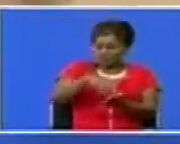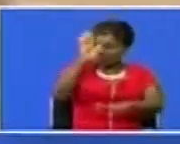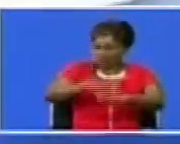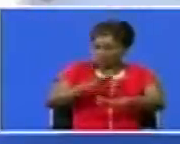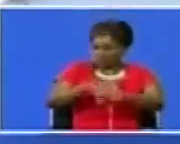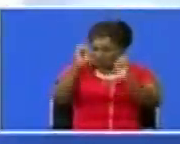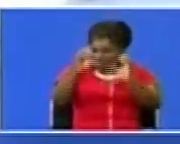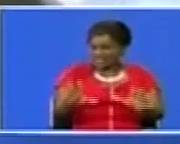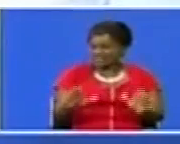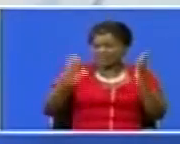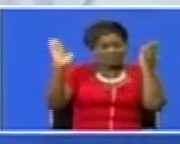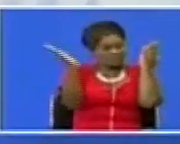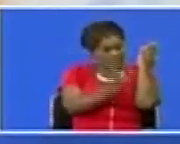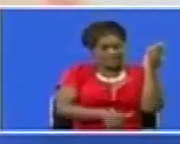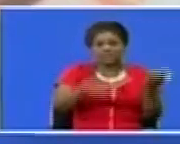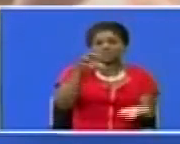mshike mshike.